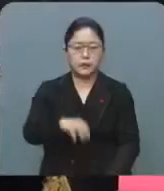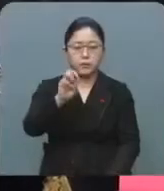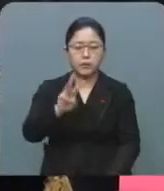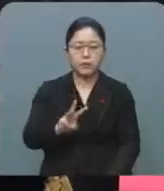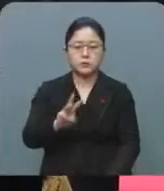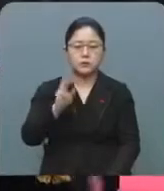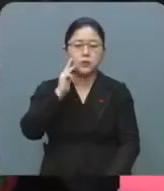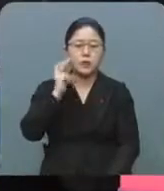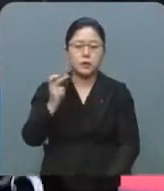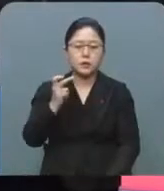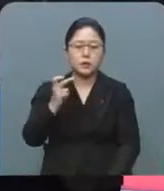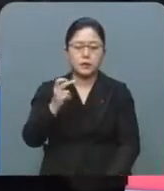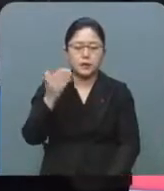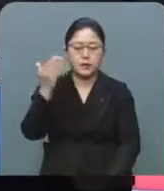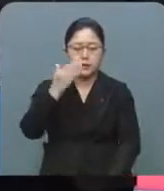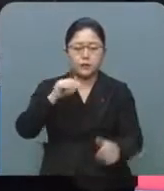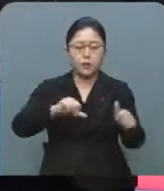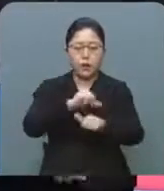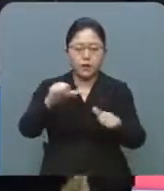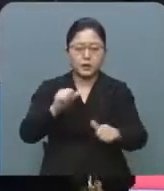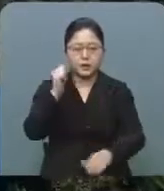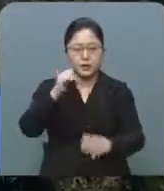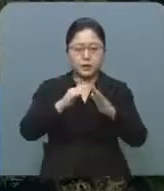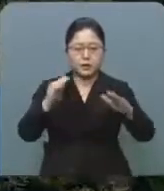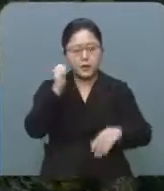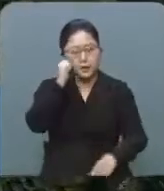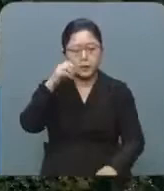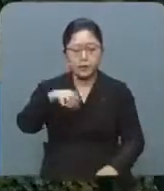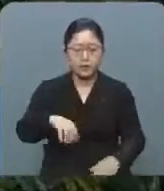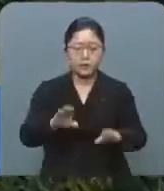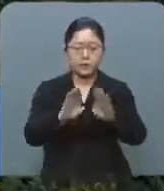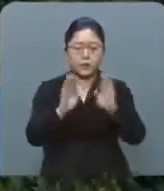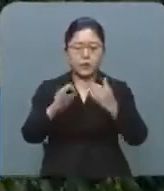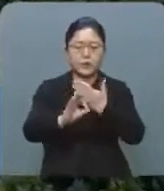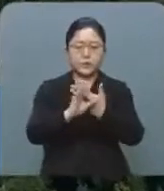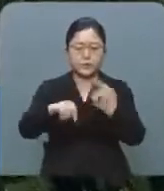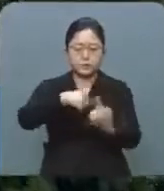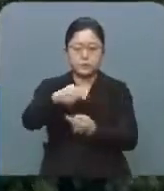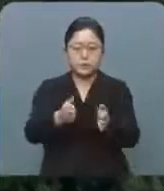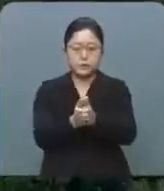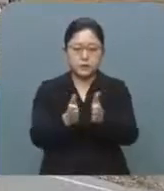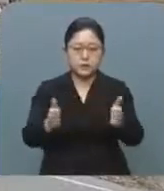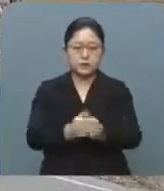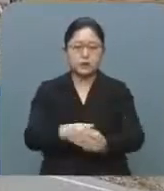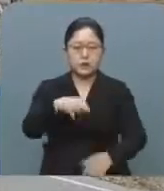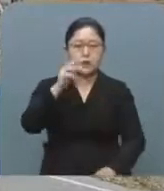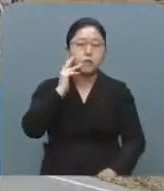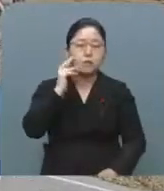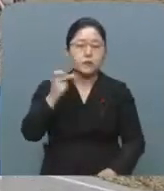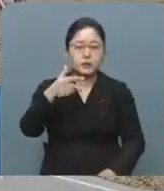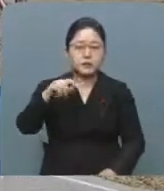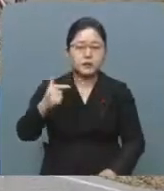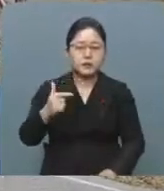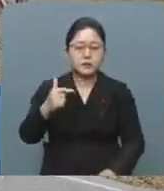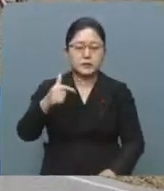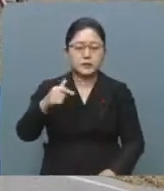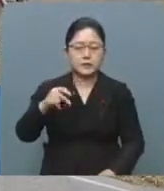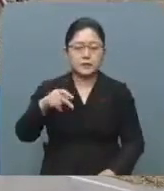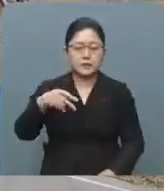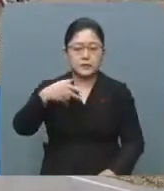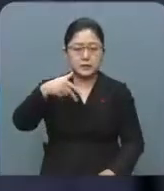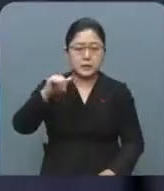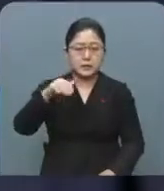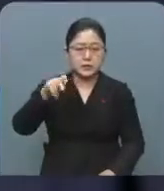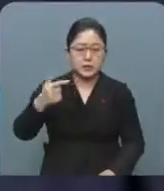광주시 광산구가 친환경 오토 캠핑장을 개장하고 임시 운영에 들어갔습니다. 광산구 지산동에 들어선